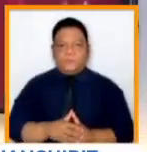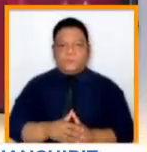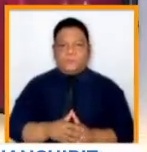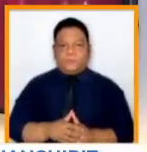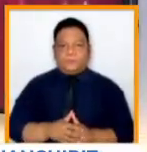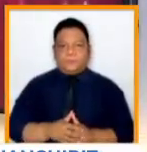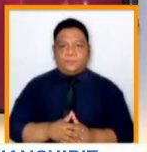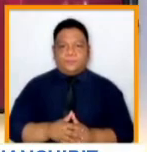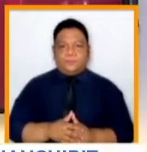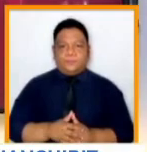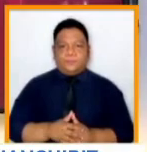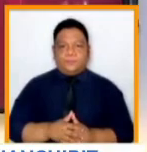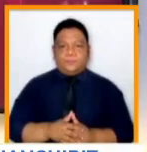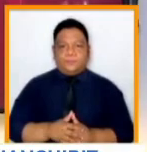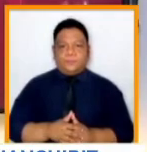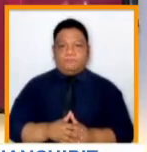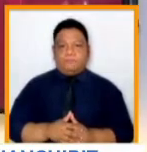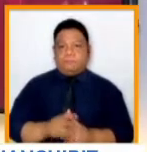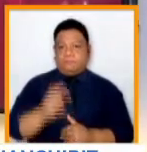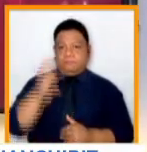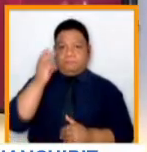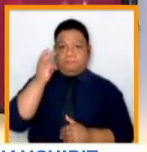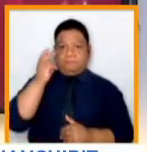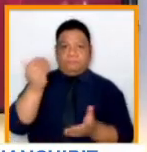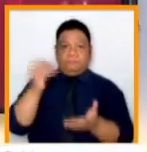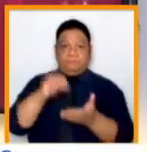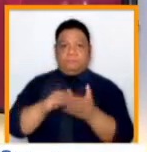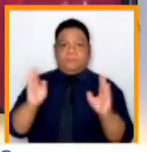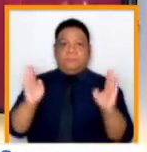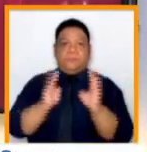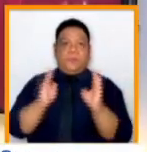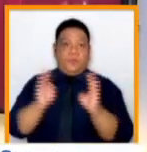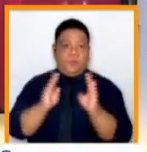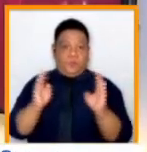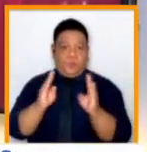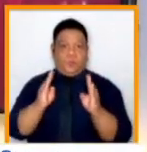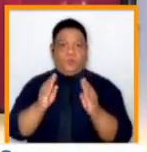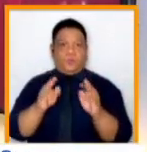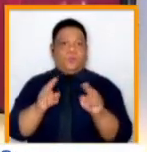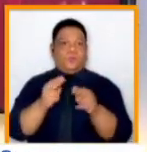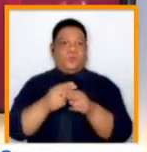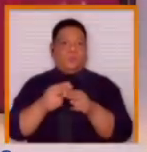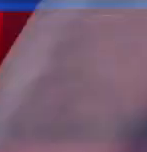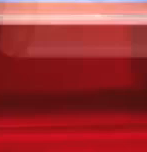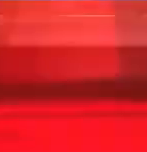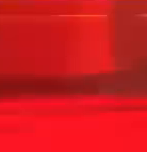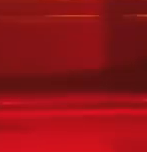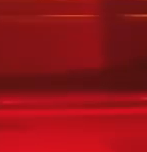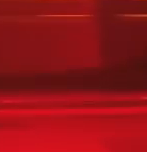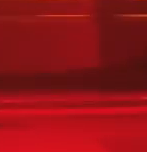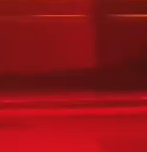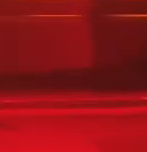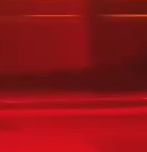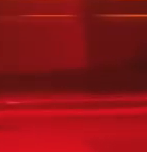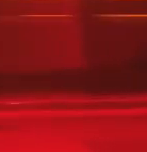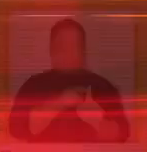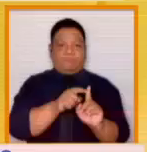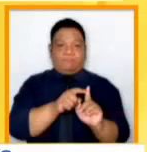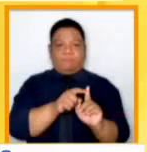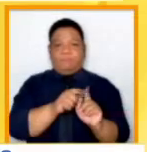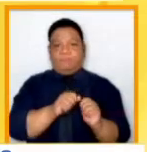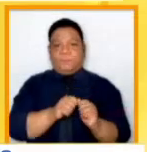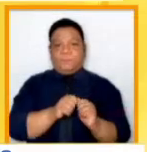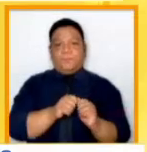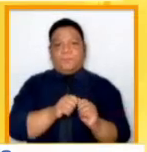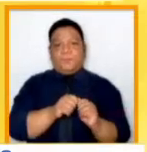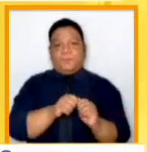At silipin natin ulit ang Baguio City na malapit na ulit nating mapasyalan. Bumabalik si Darlene Kay. Darlene!